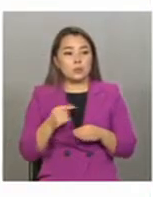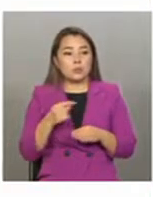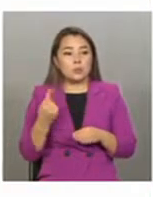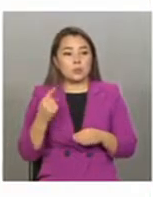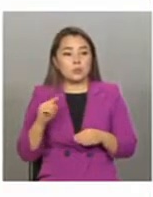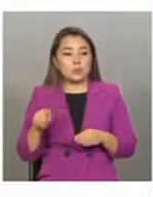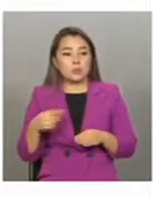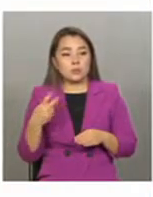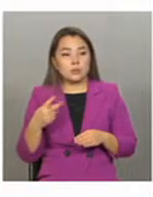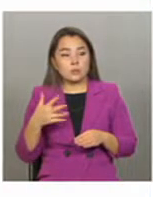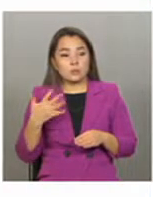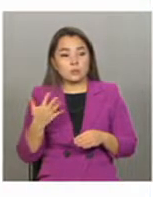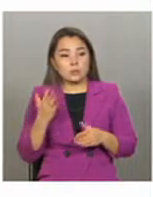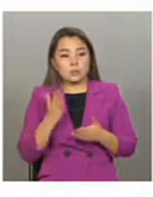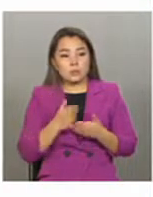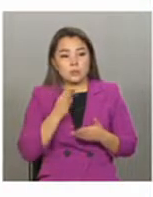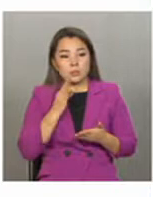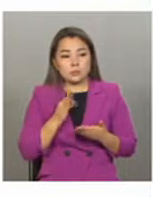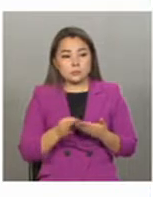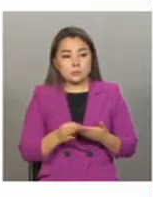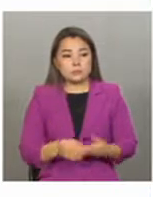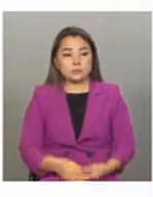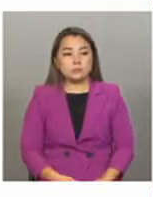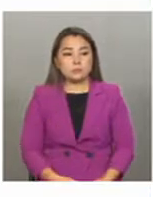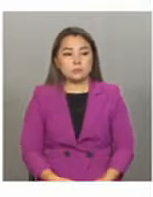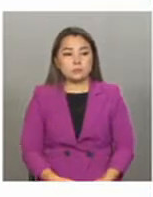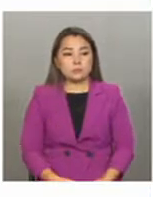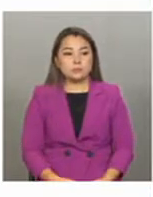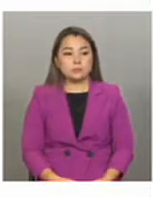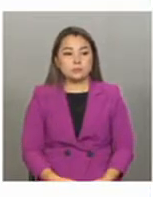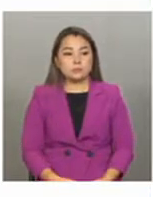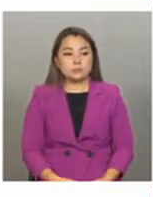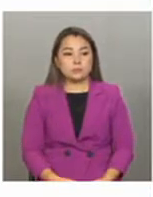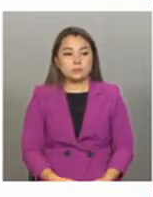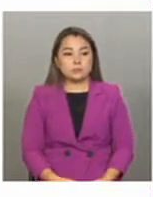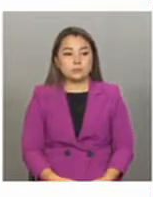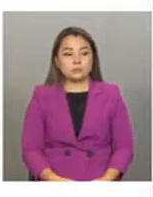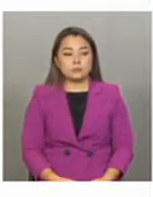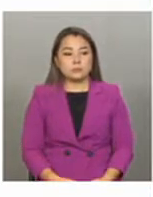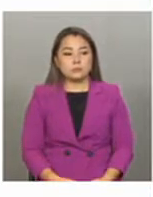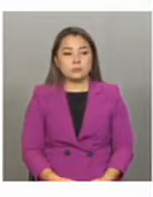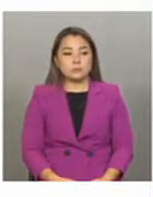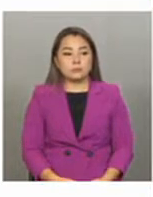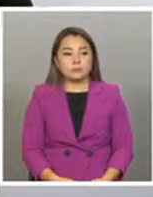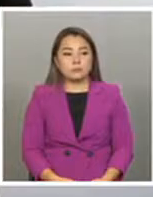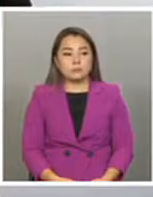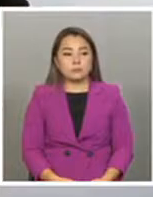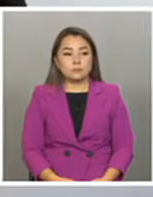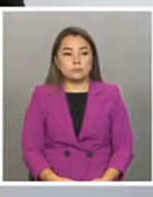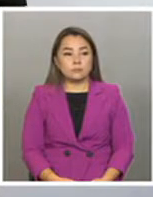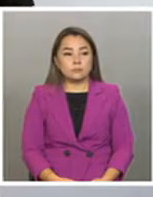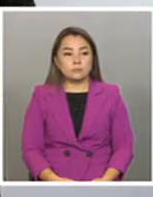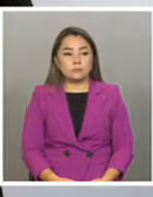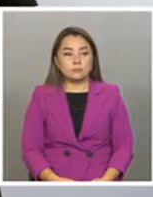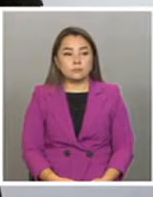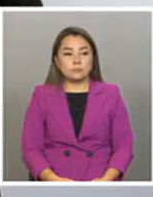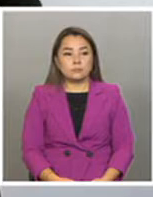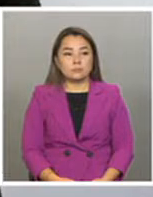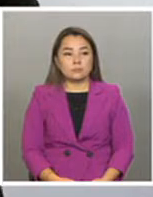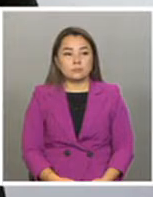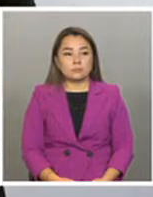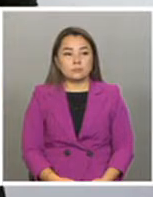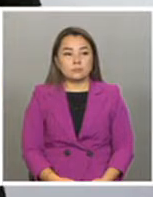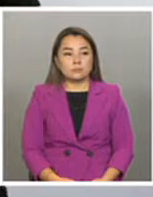бүтін 125 периодында 0 периодты ондық бөлшегімен жазылады екен. Сонымен біз